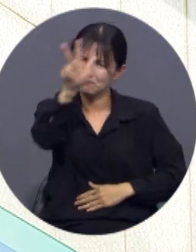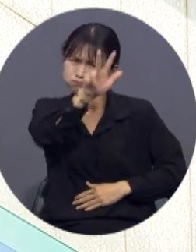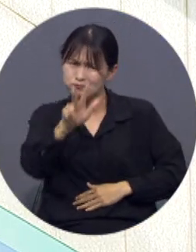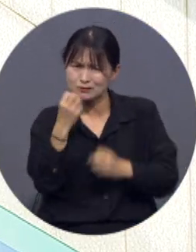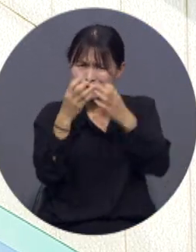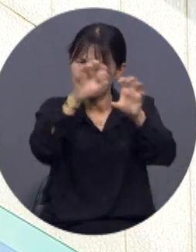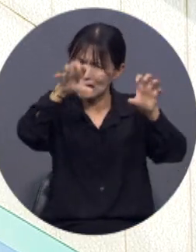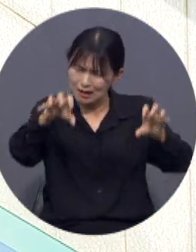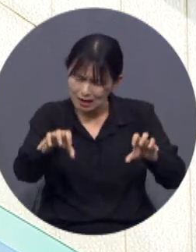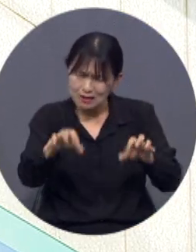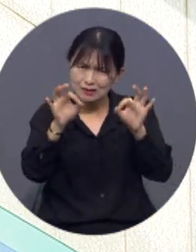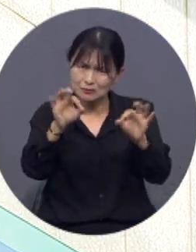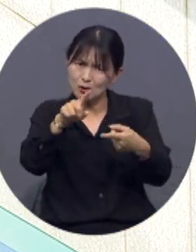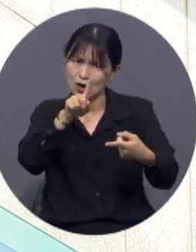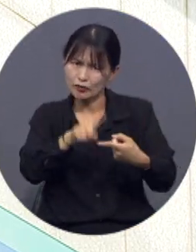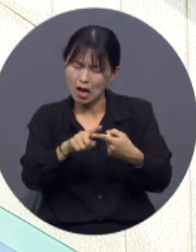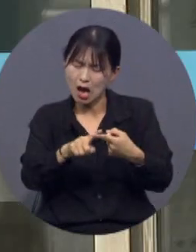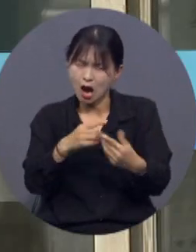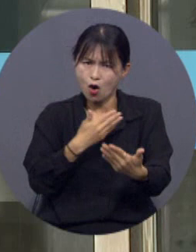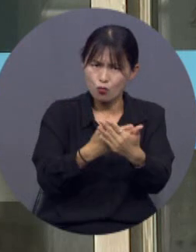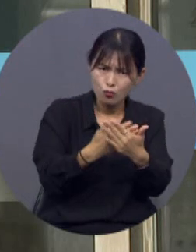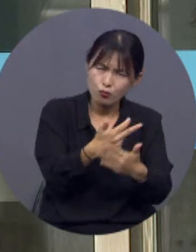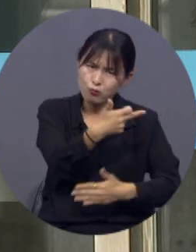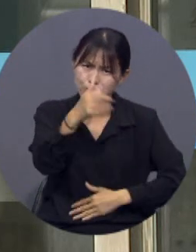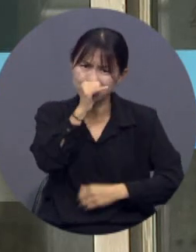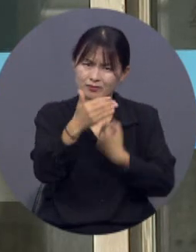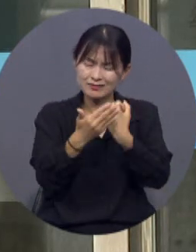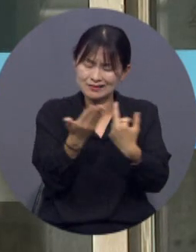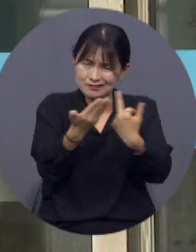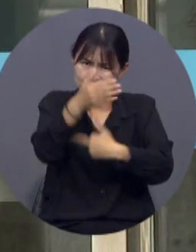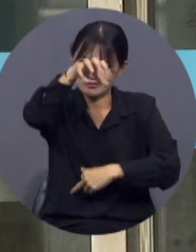전국적으로 새마을금고에 대한 건전성 우려가 제기되면서